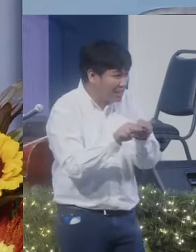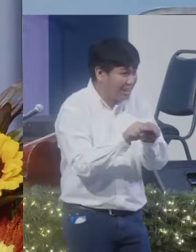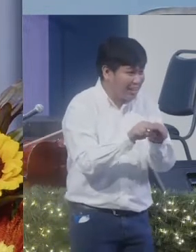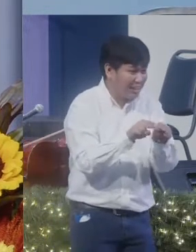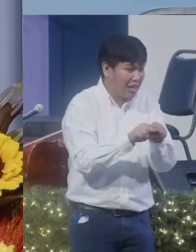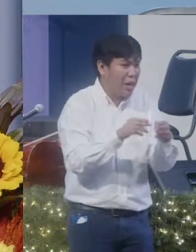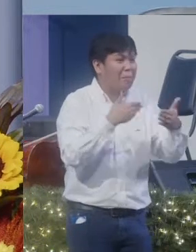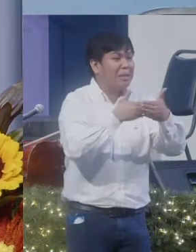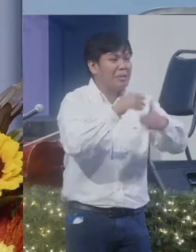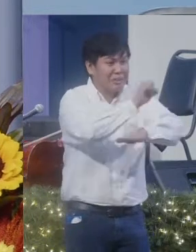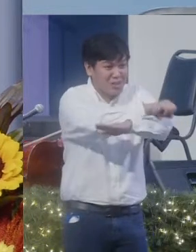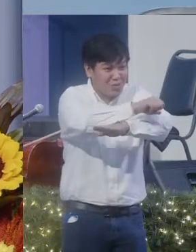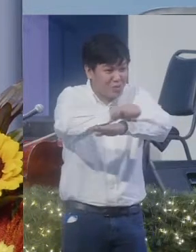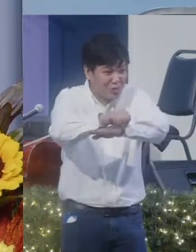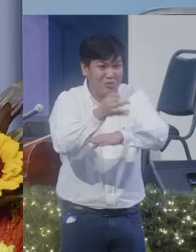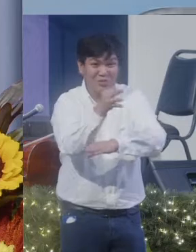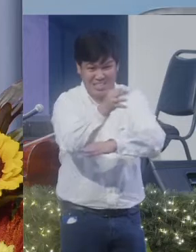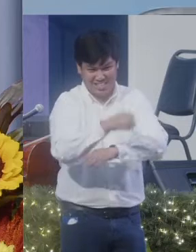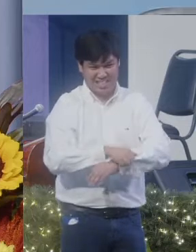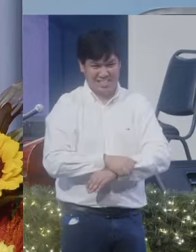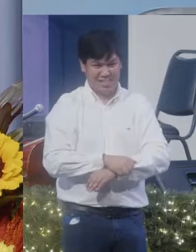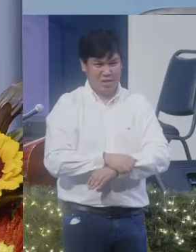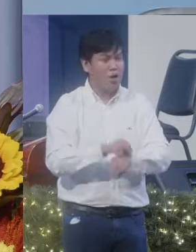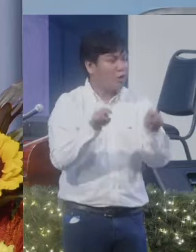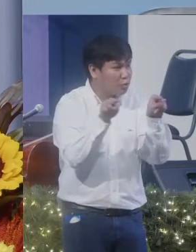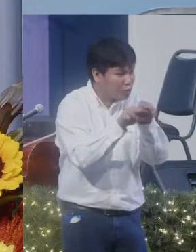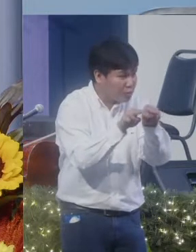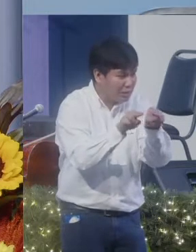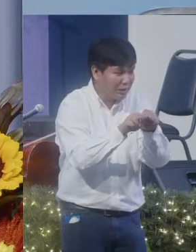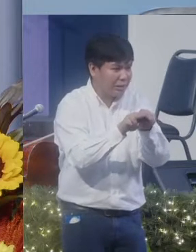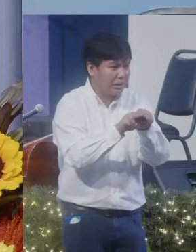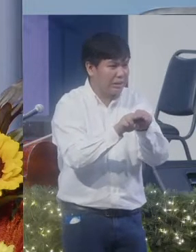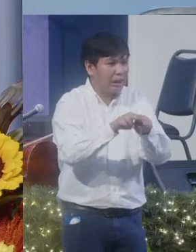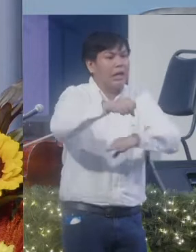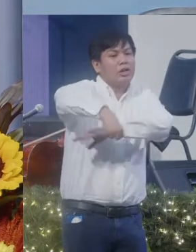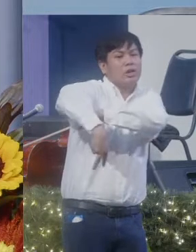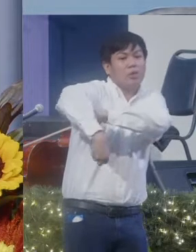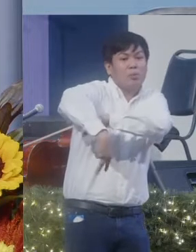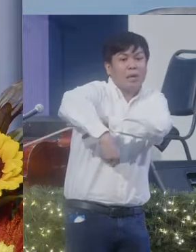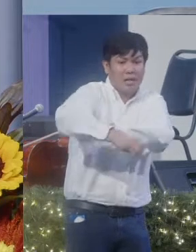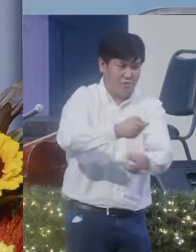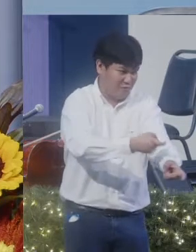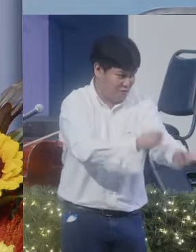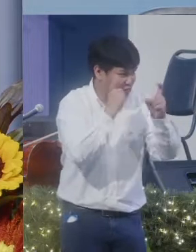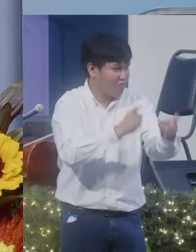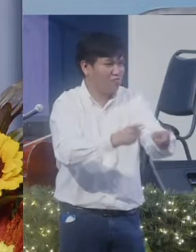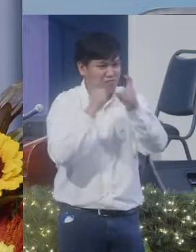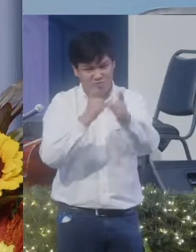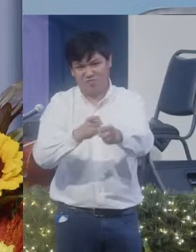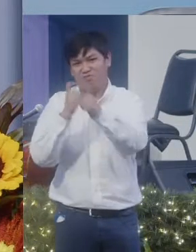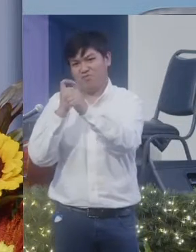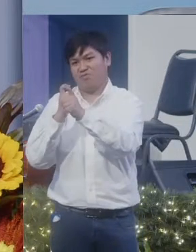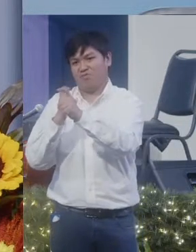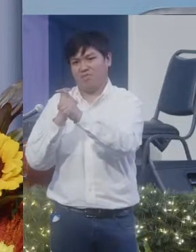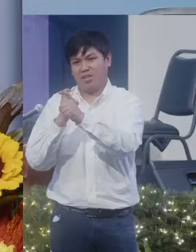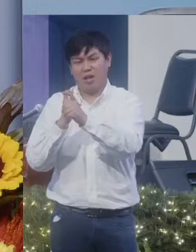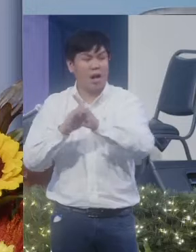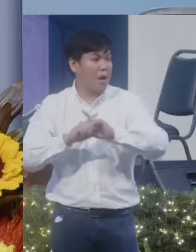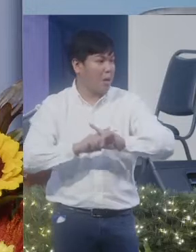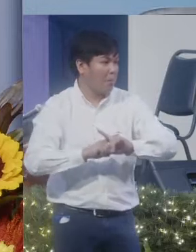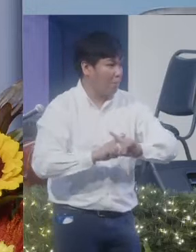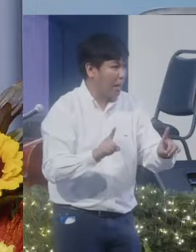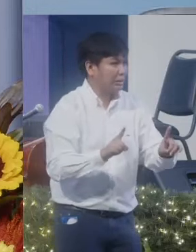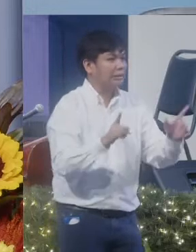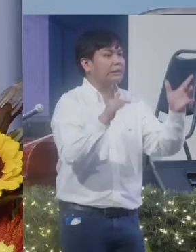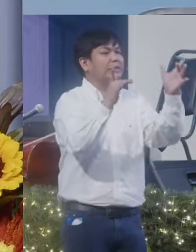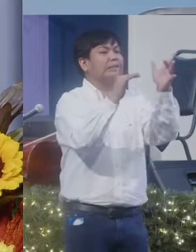No? Alam nyo, si Jesus ang hari ng buong sanglilikha at kaya niyang pasunurin ang mga isda